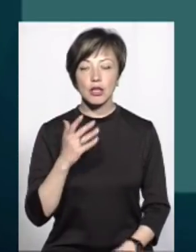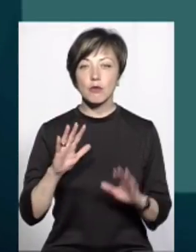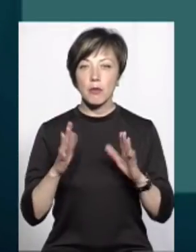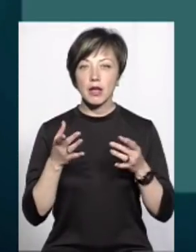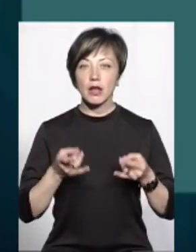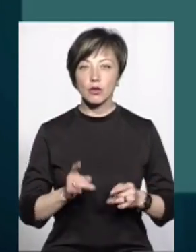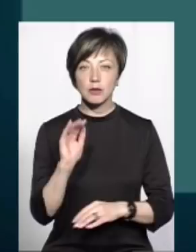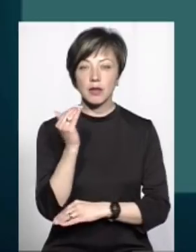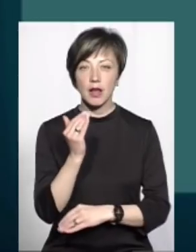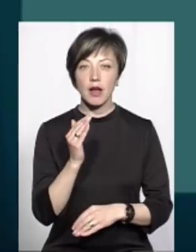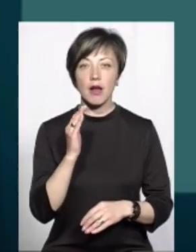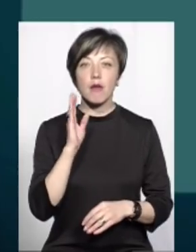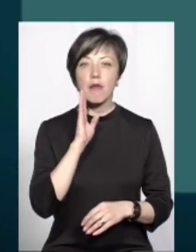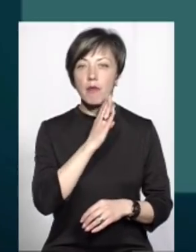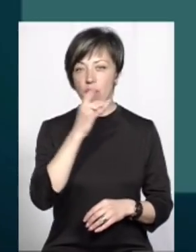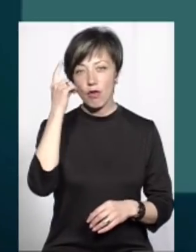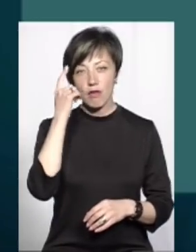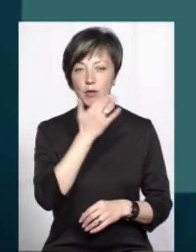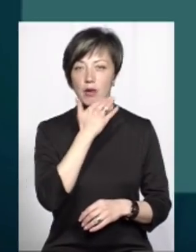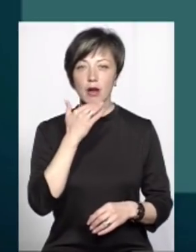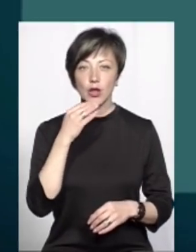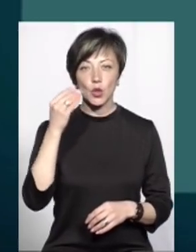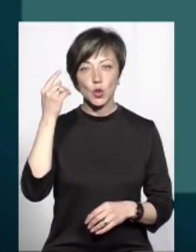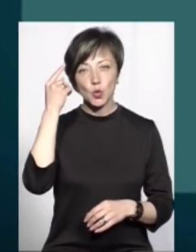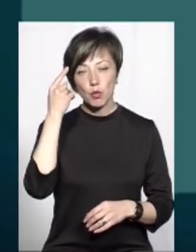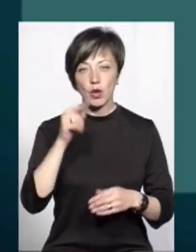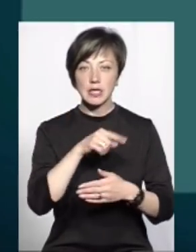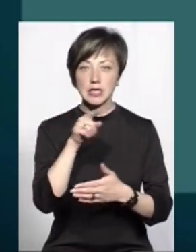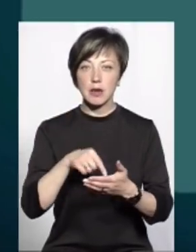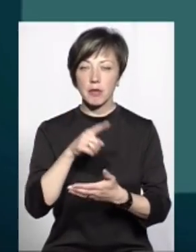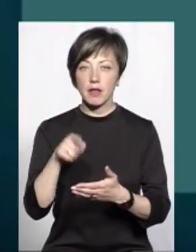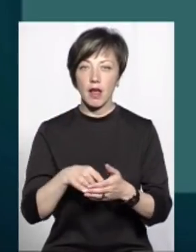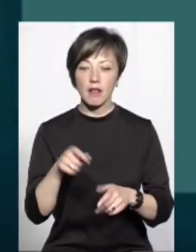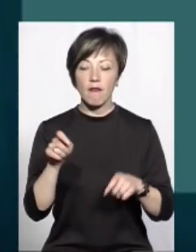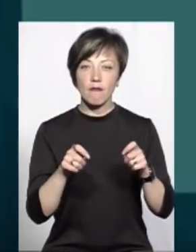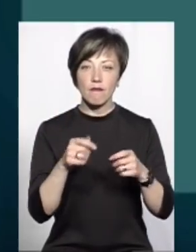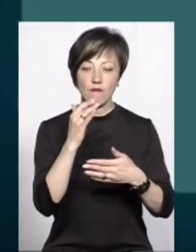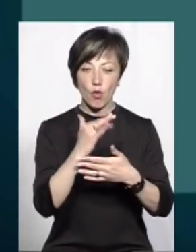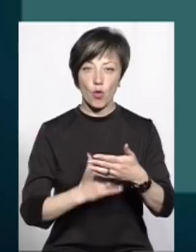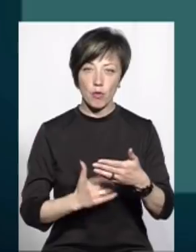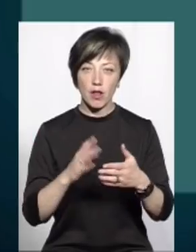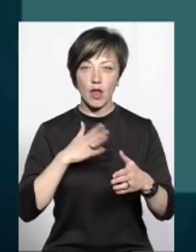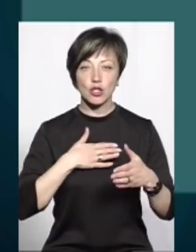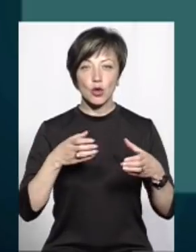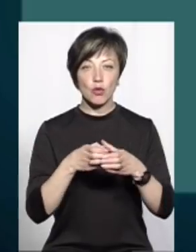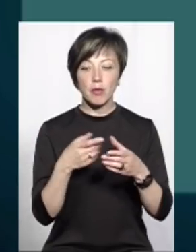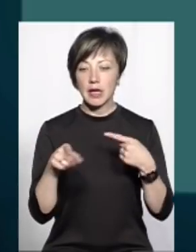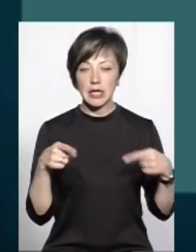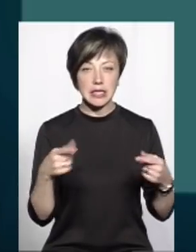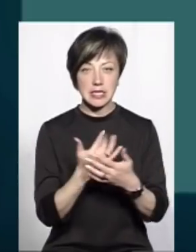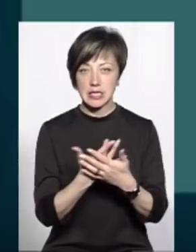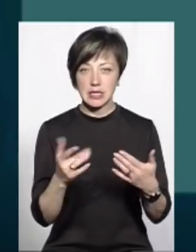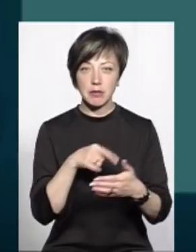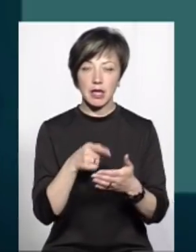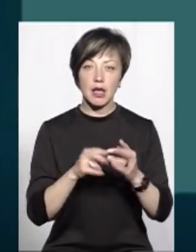в мами в голові безліч думок і запитань. На форумах, в наших групах можна зустріти кардинально різні запитання,